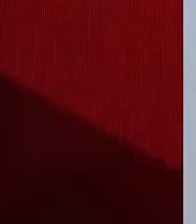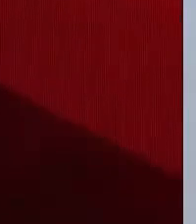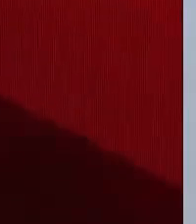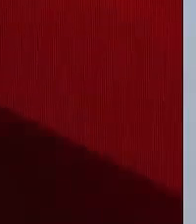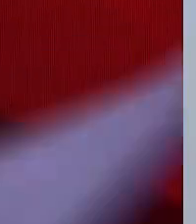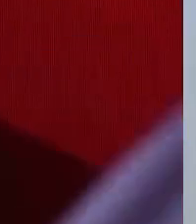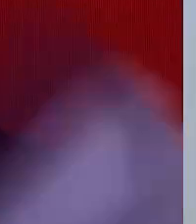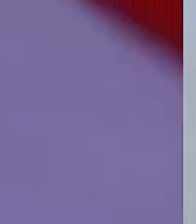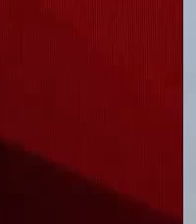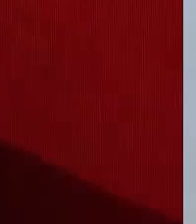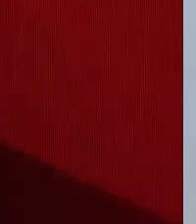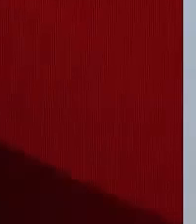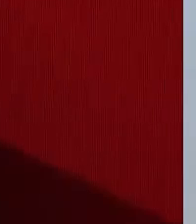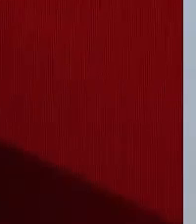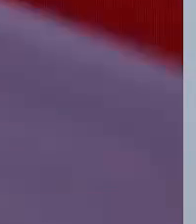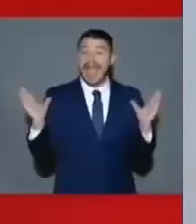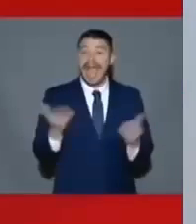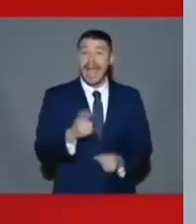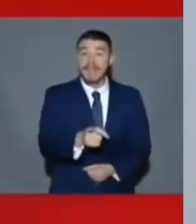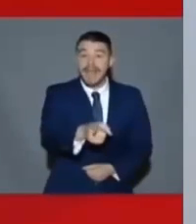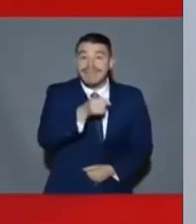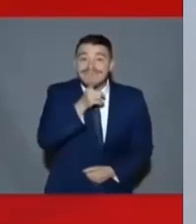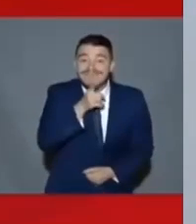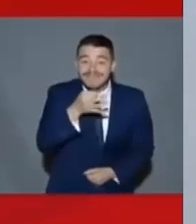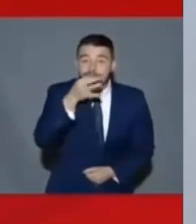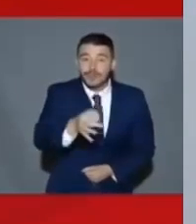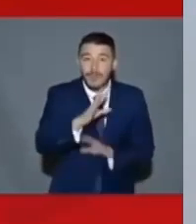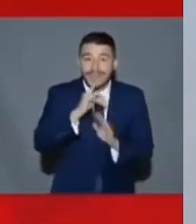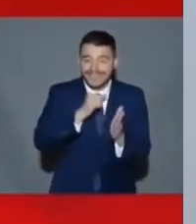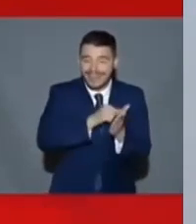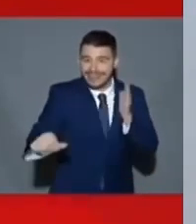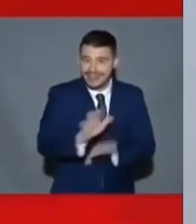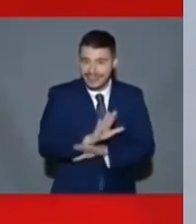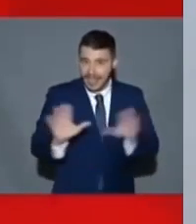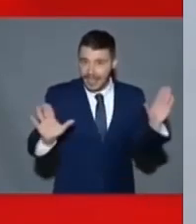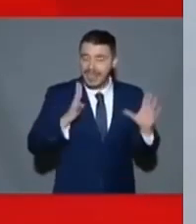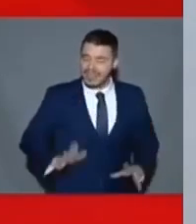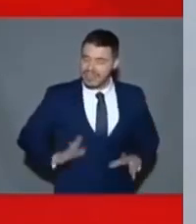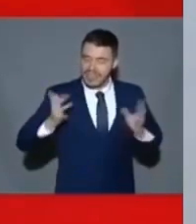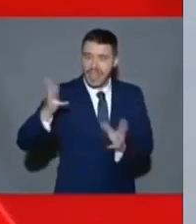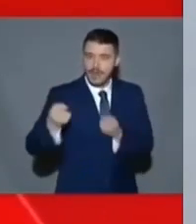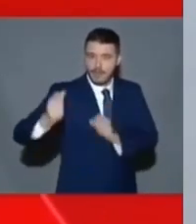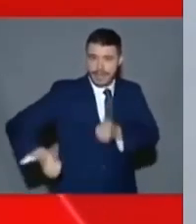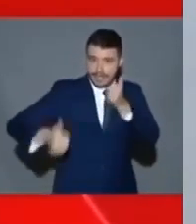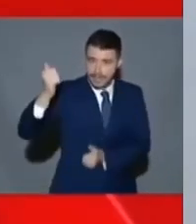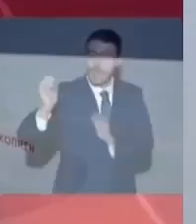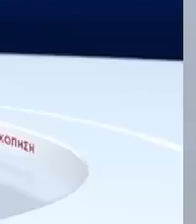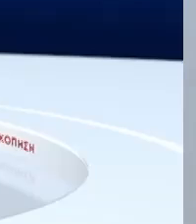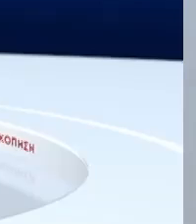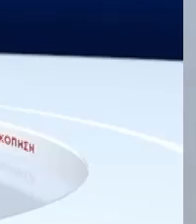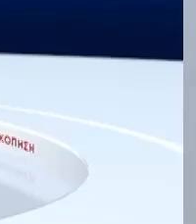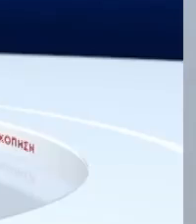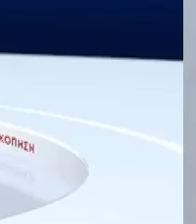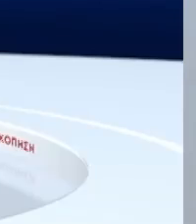χώρου να τοποθετηθούν αναλόγως. Τώρα, στην ίδια δημοσκόπηση της GPO, το 42,8%